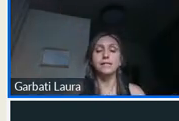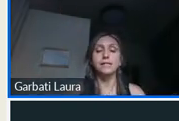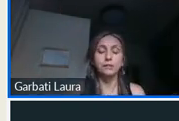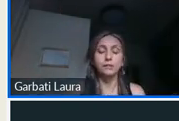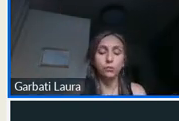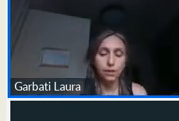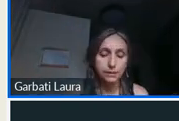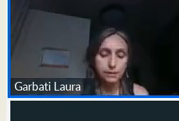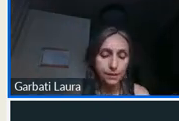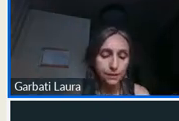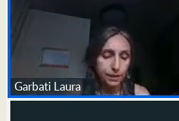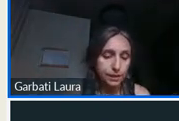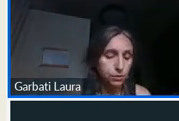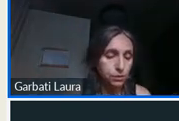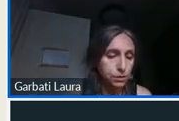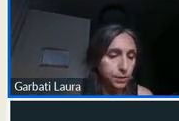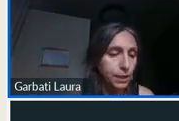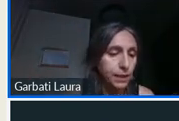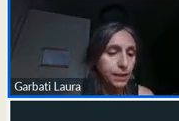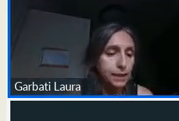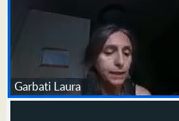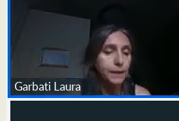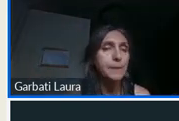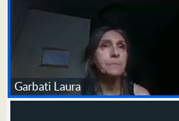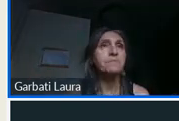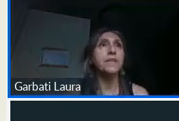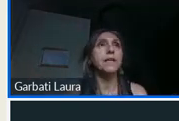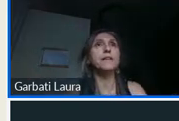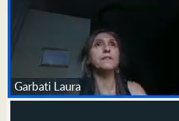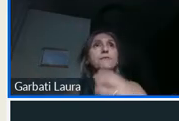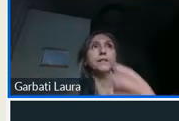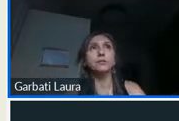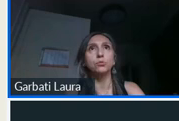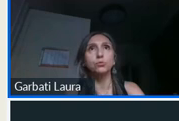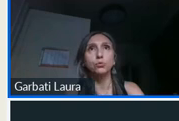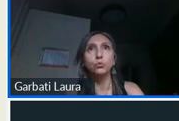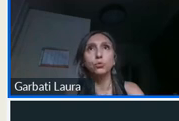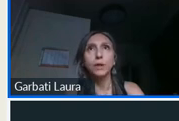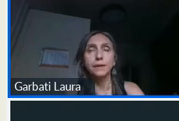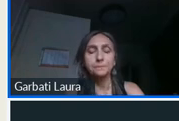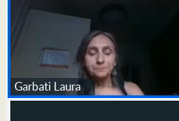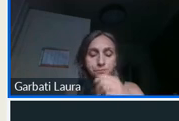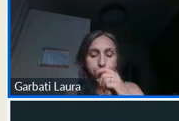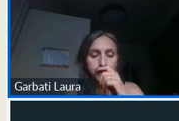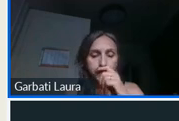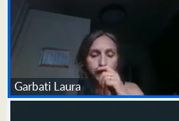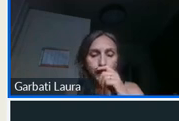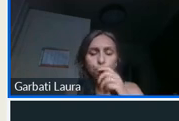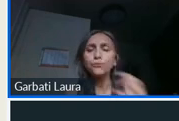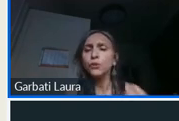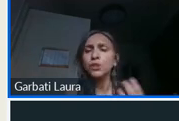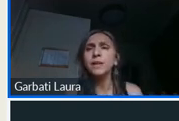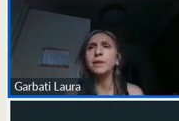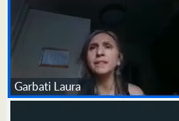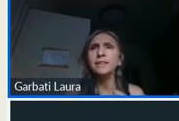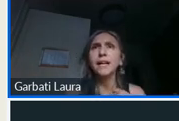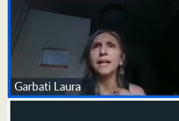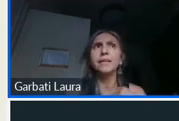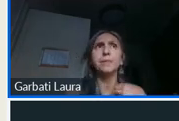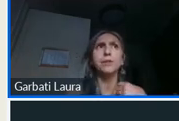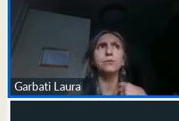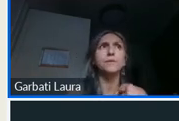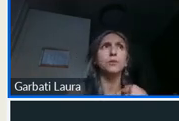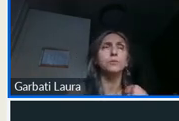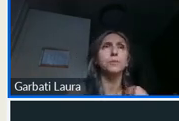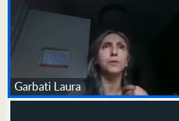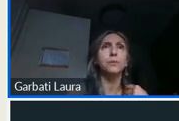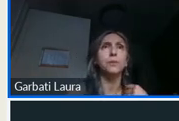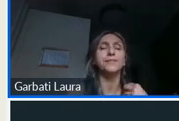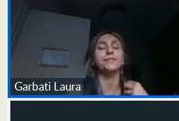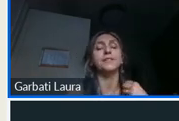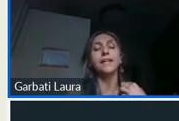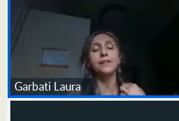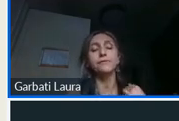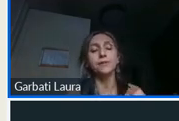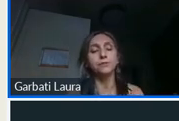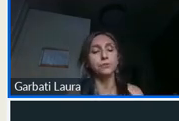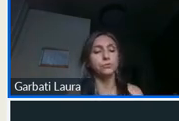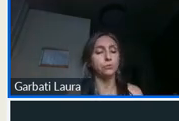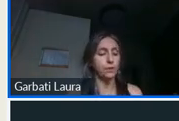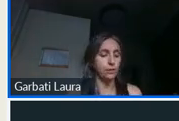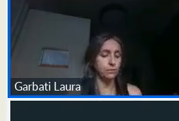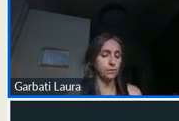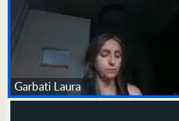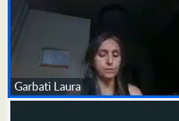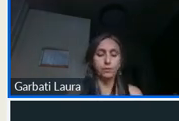oltre a individuare il settore di intervento, individua anche le infrastrutture fondamentali per lo sviluppo di questo. E tra